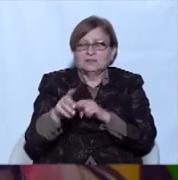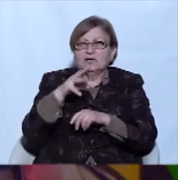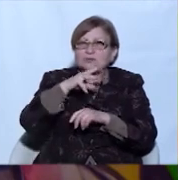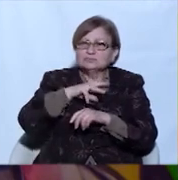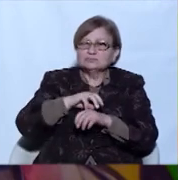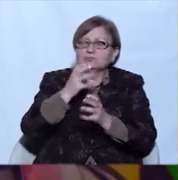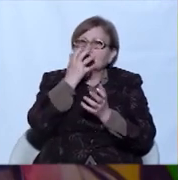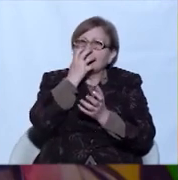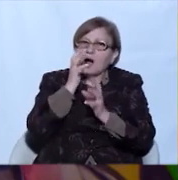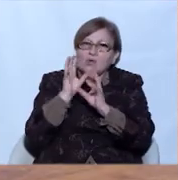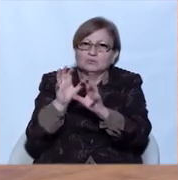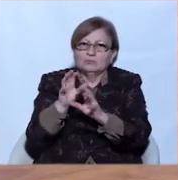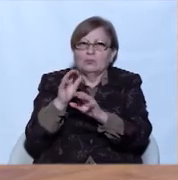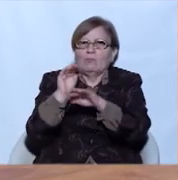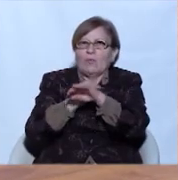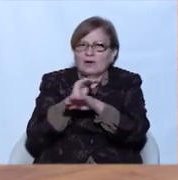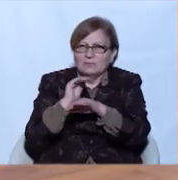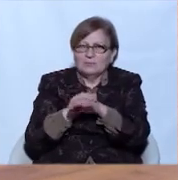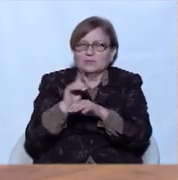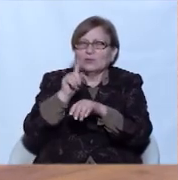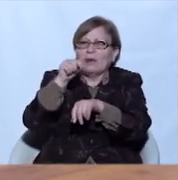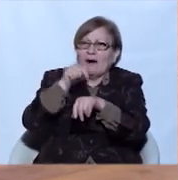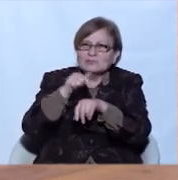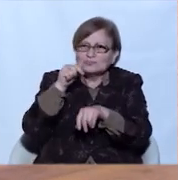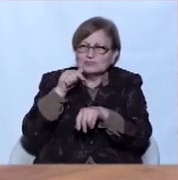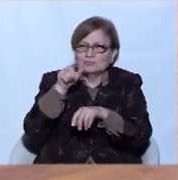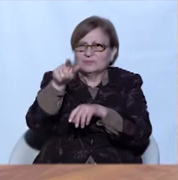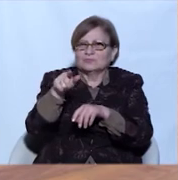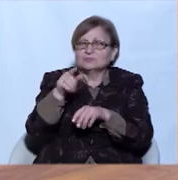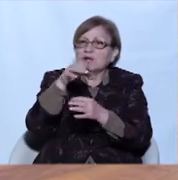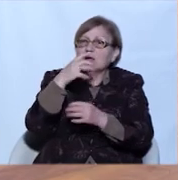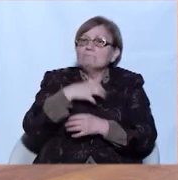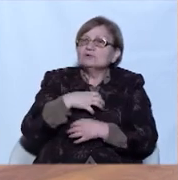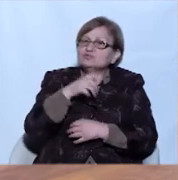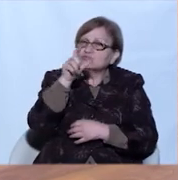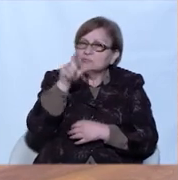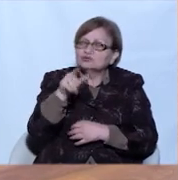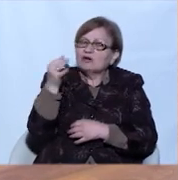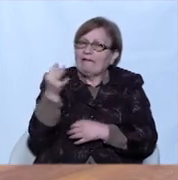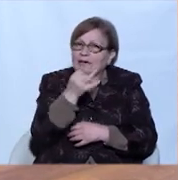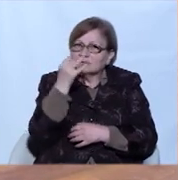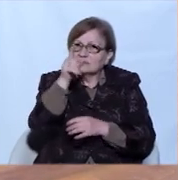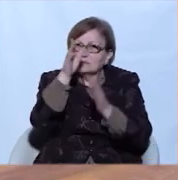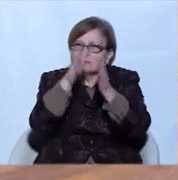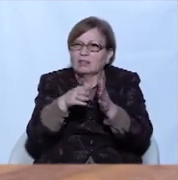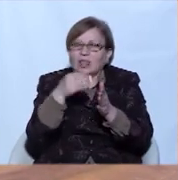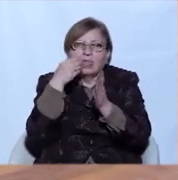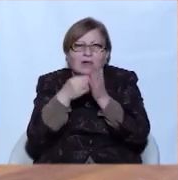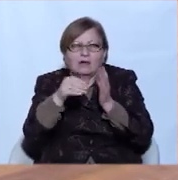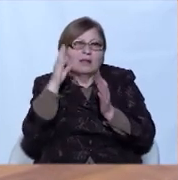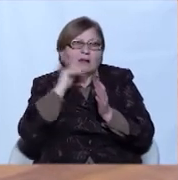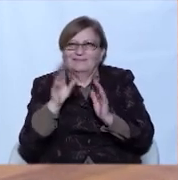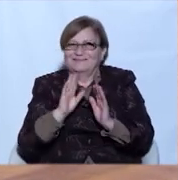სული გაუთბო. რომ მას აგრძნობინო რომ ის მნიშვნელოვანია, რომ ის გაინტერესებს. ცოტა